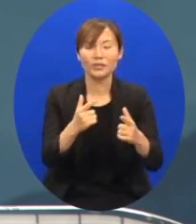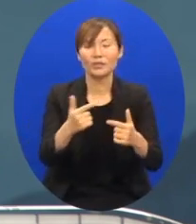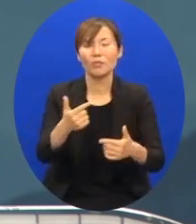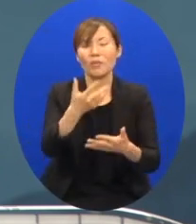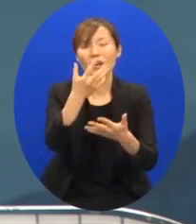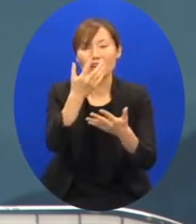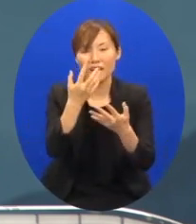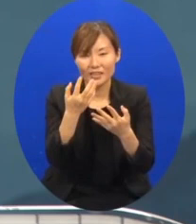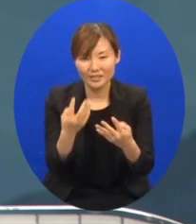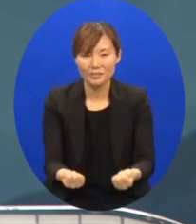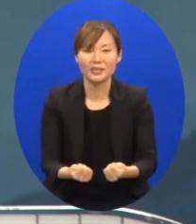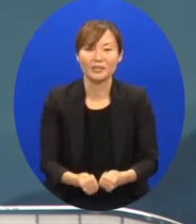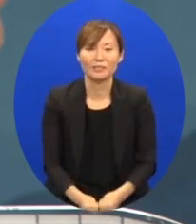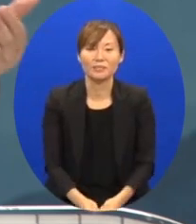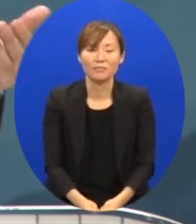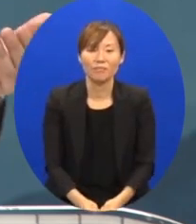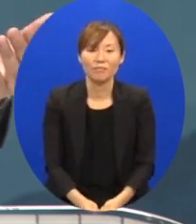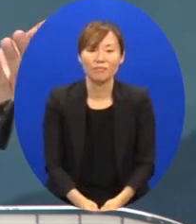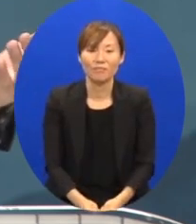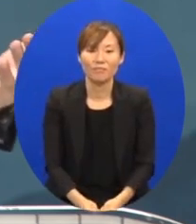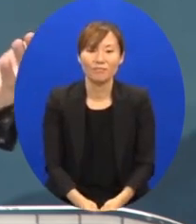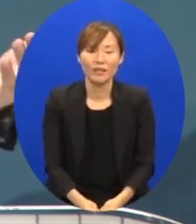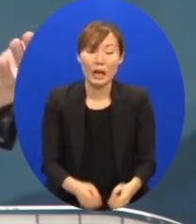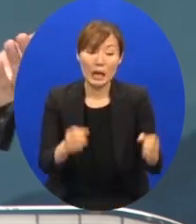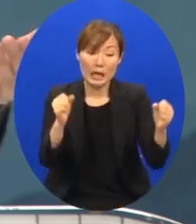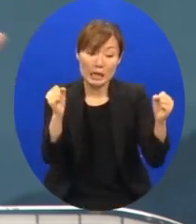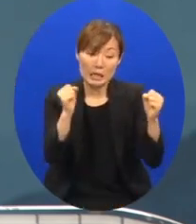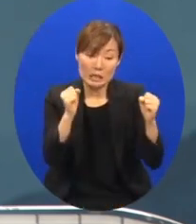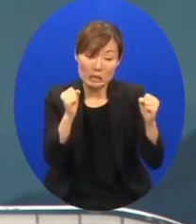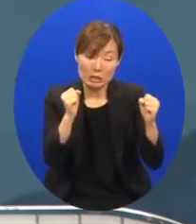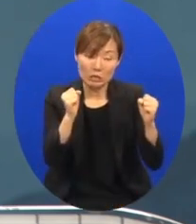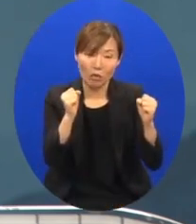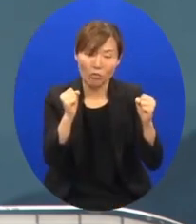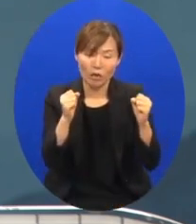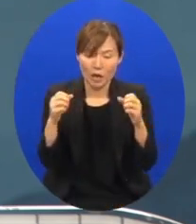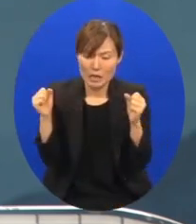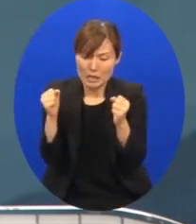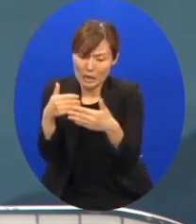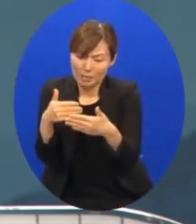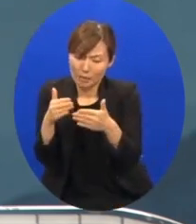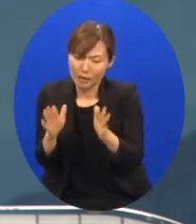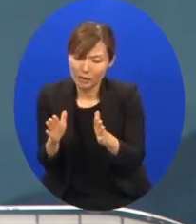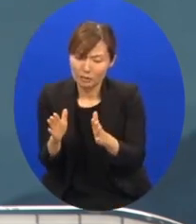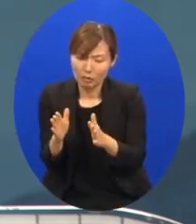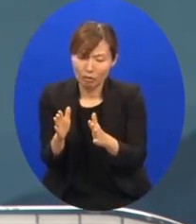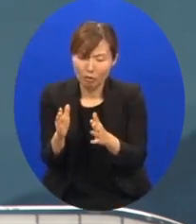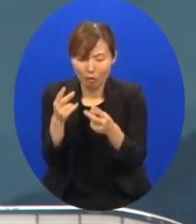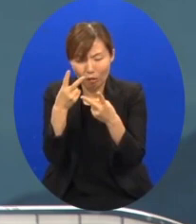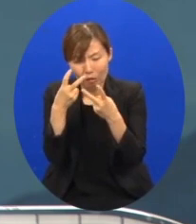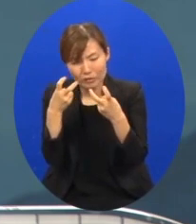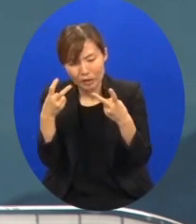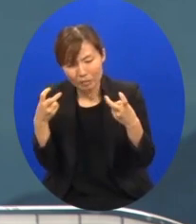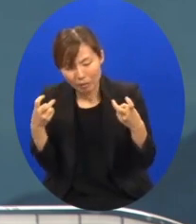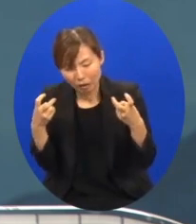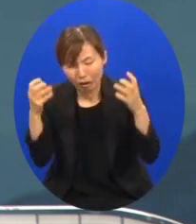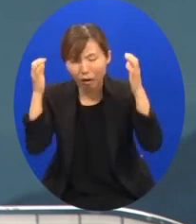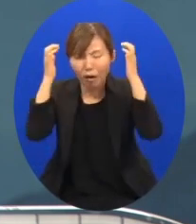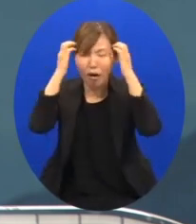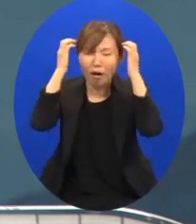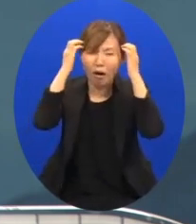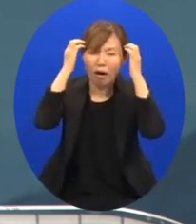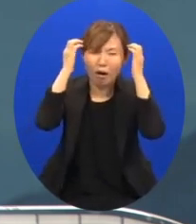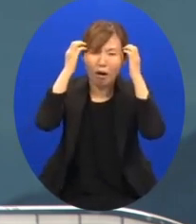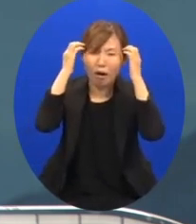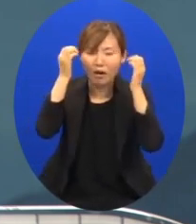여러분 한 겨울에 냉 방에서 잔다고 생각하십시오 얼마나 고통스럽게 씁니다 제가 한번은